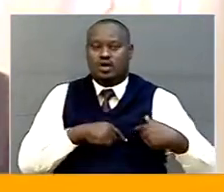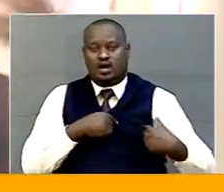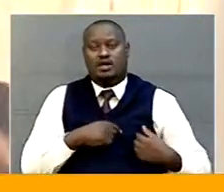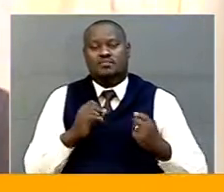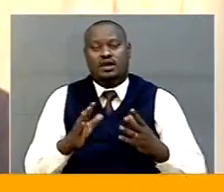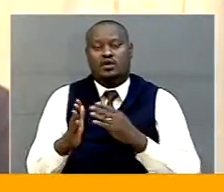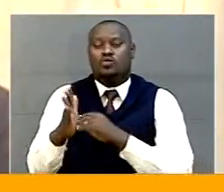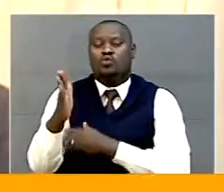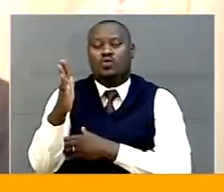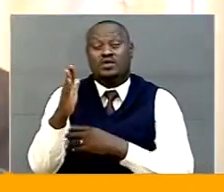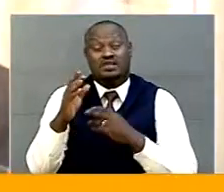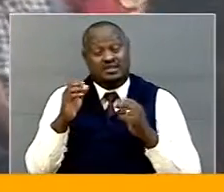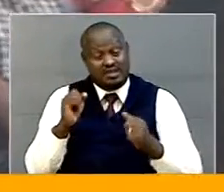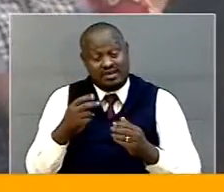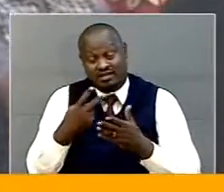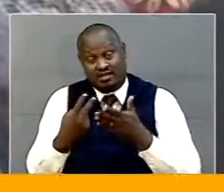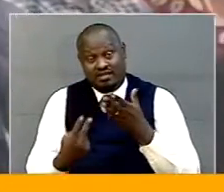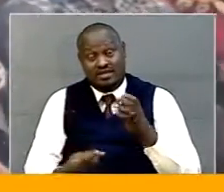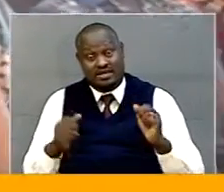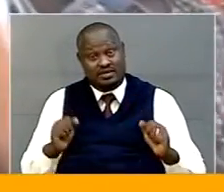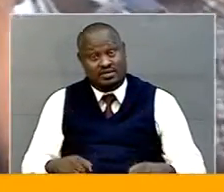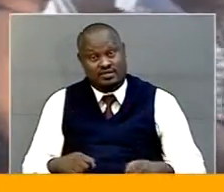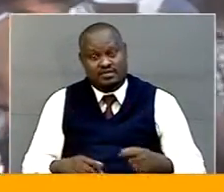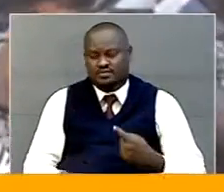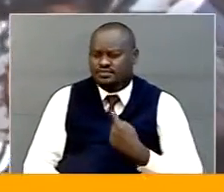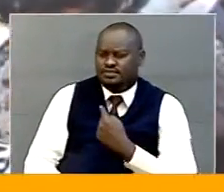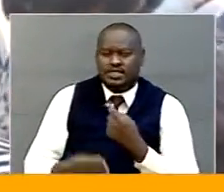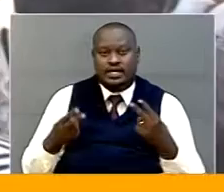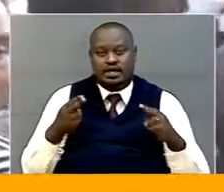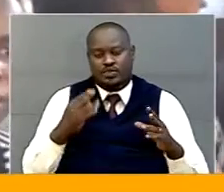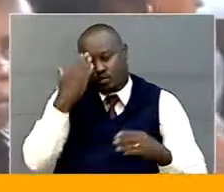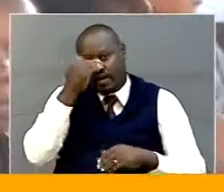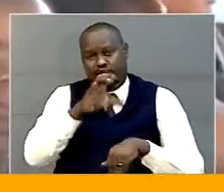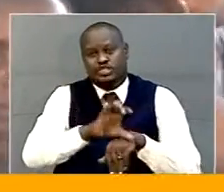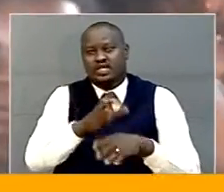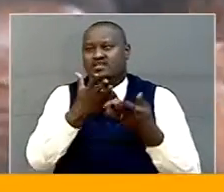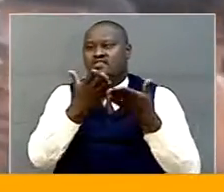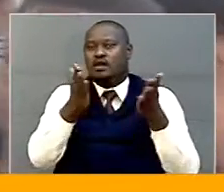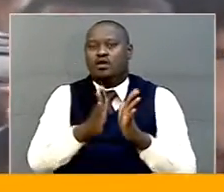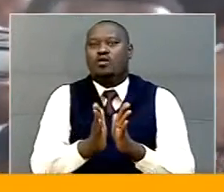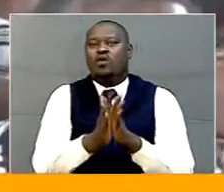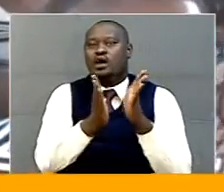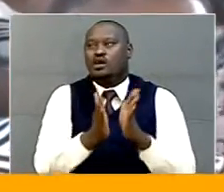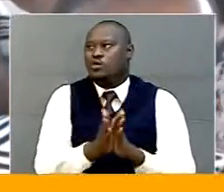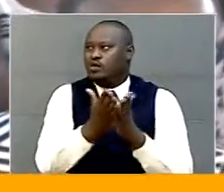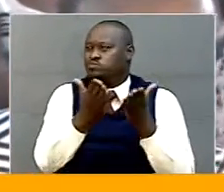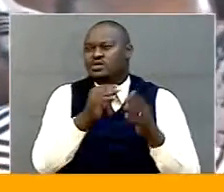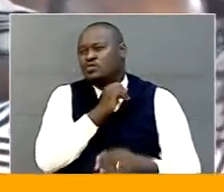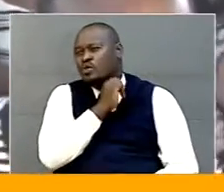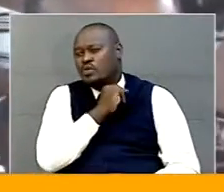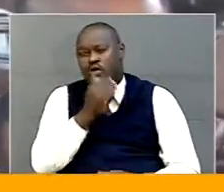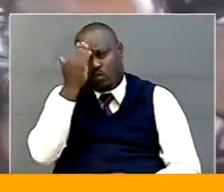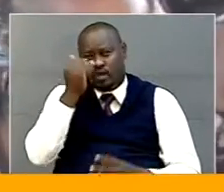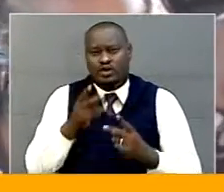you wouldn't be where you are today. Bino byonna okwogerwako ng'amakanisa mangi ag'abalokole geekokkolwawo okusaba mu ngeri